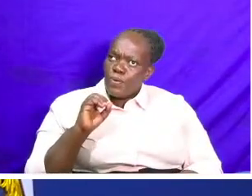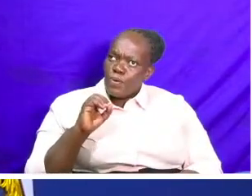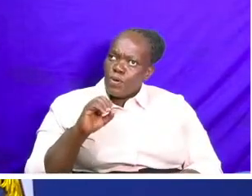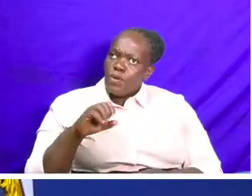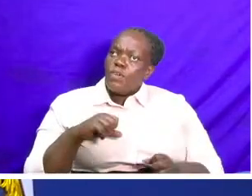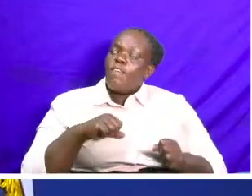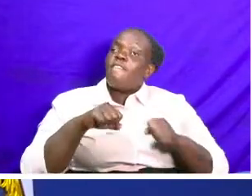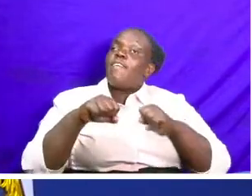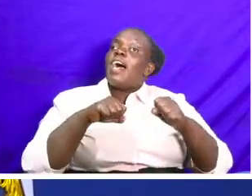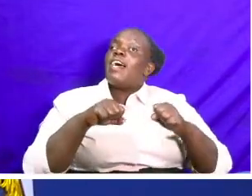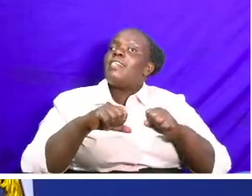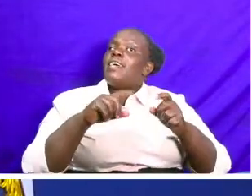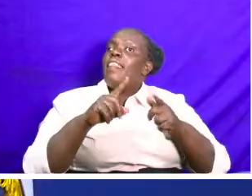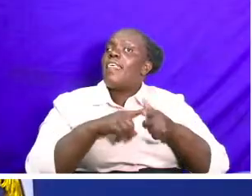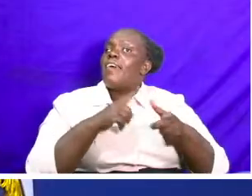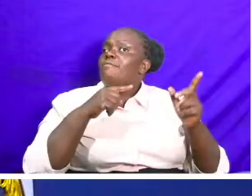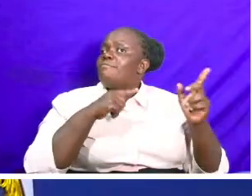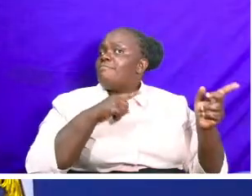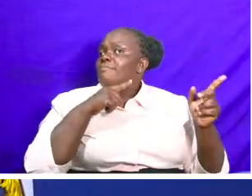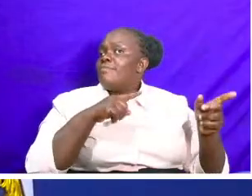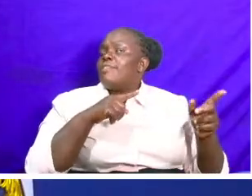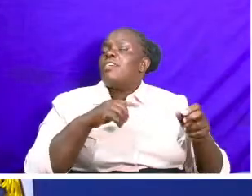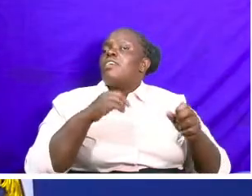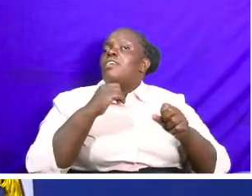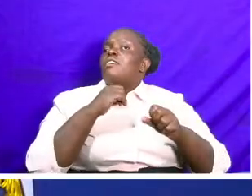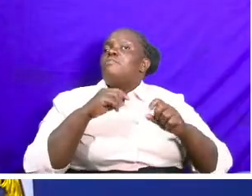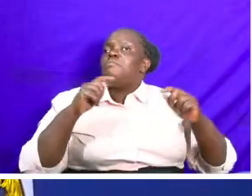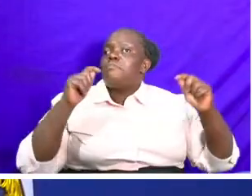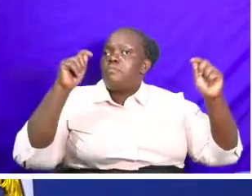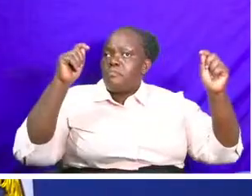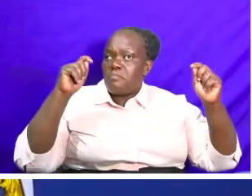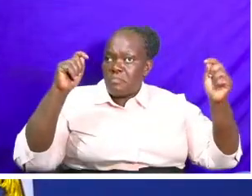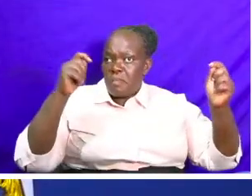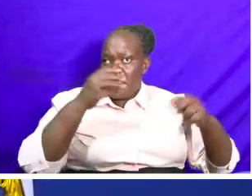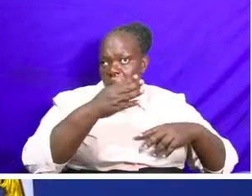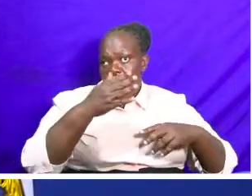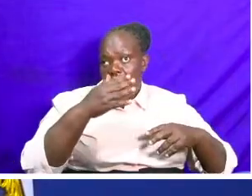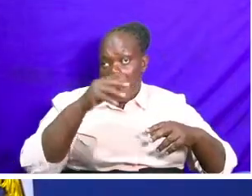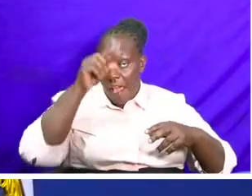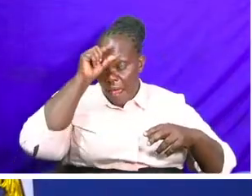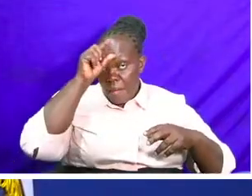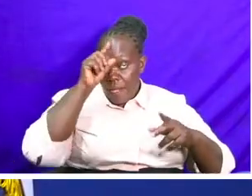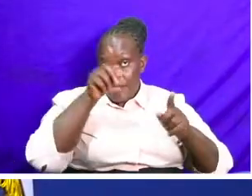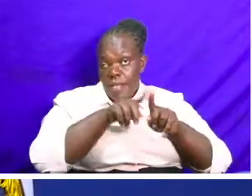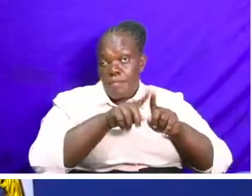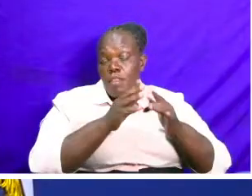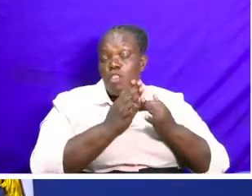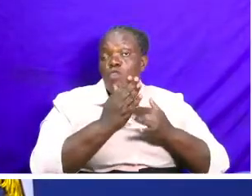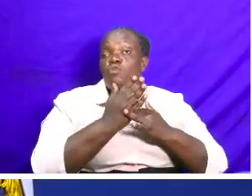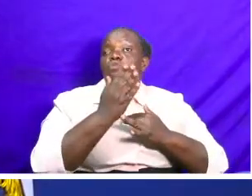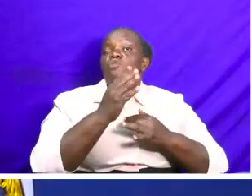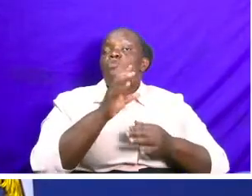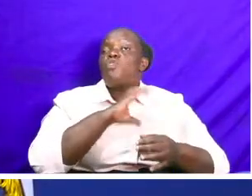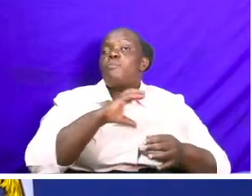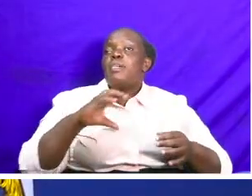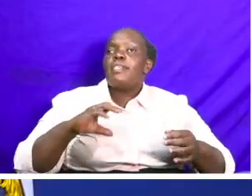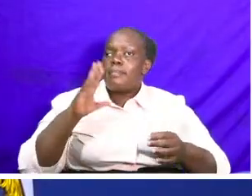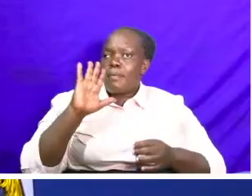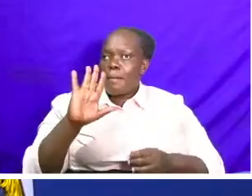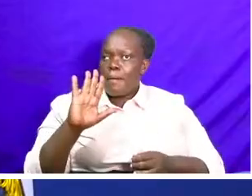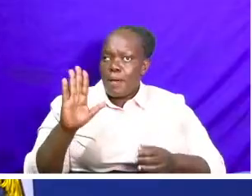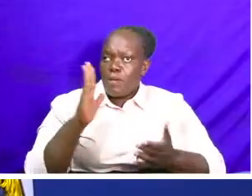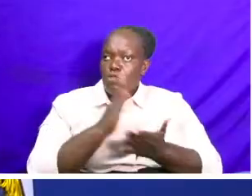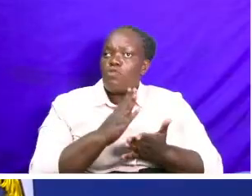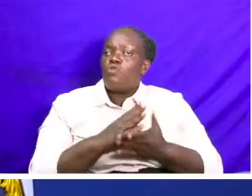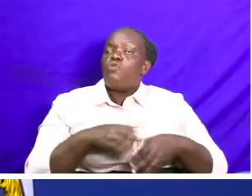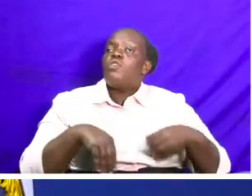kupiganisha watu kwa kisingizio kwamba unafanya maadhimisho. Na serikali kupitia jopo kazi lake